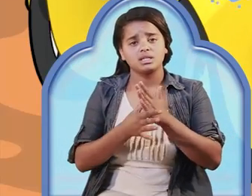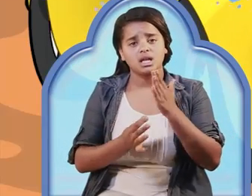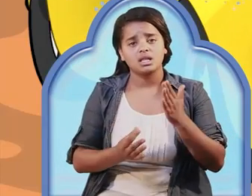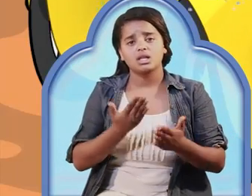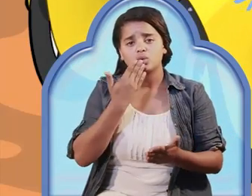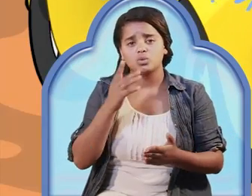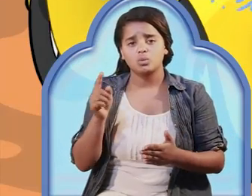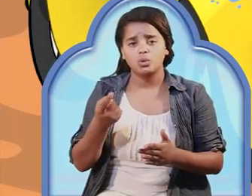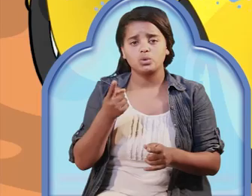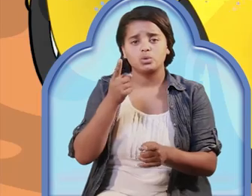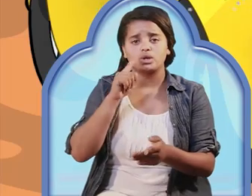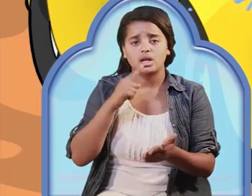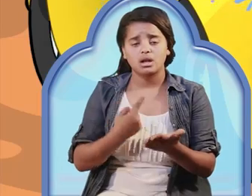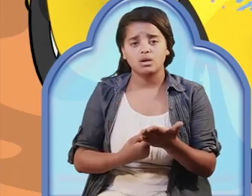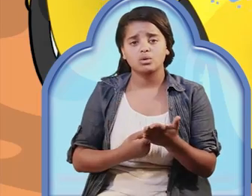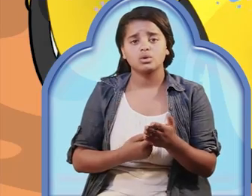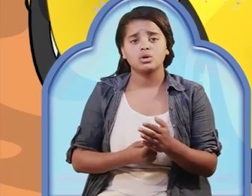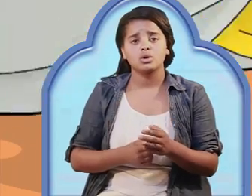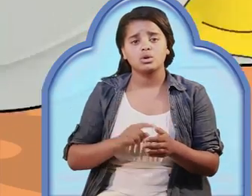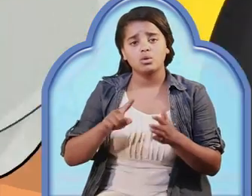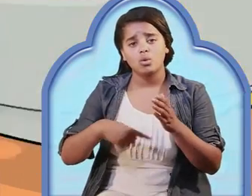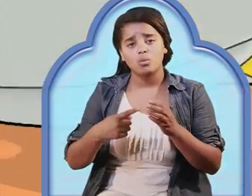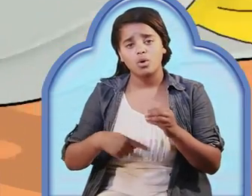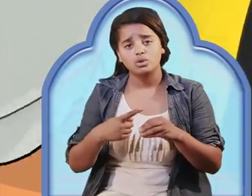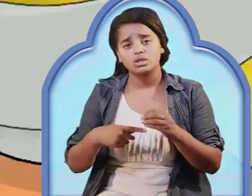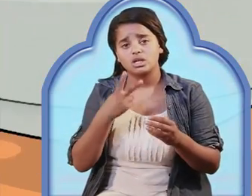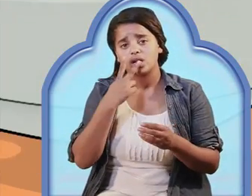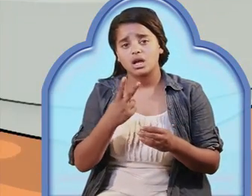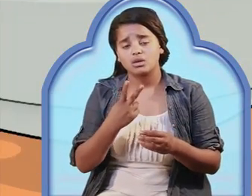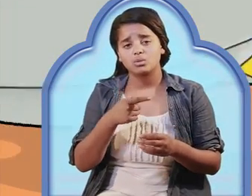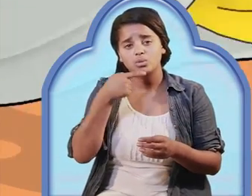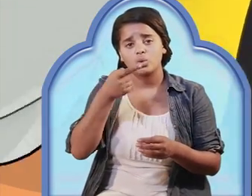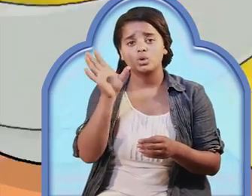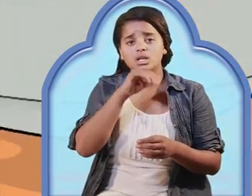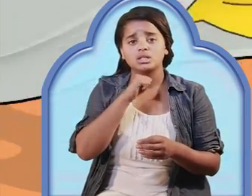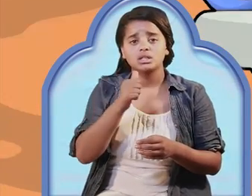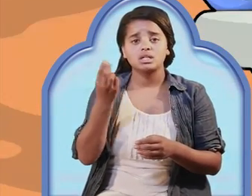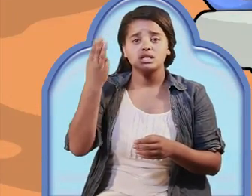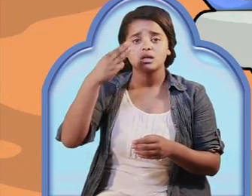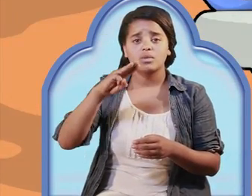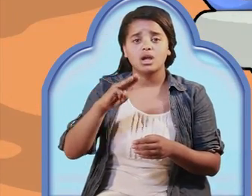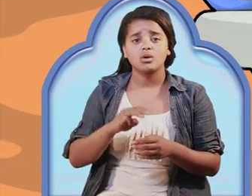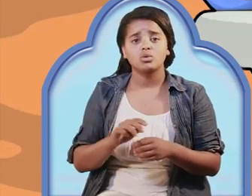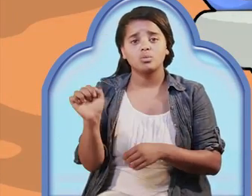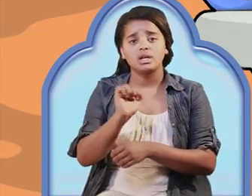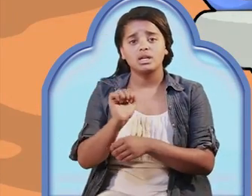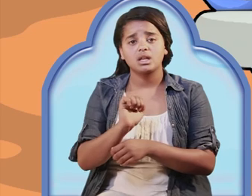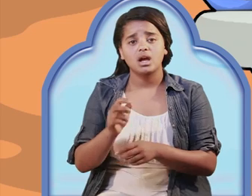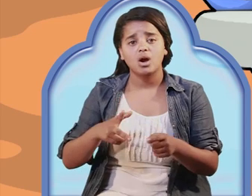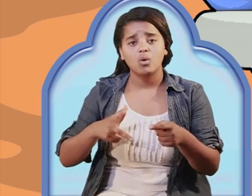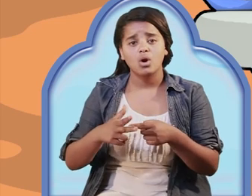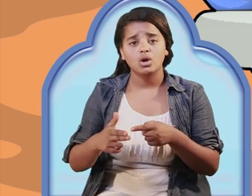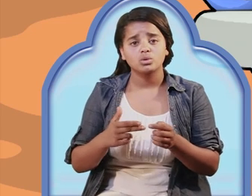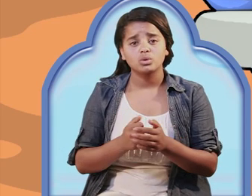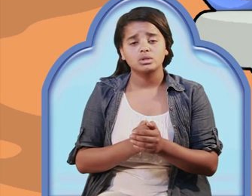يساتبك زيتيت رومونون يارقاقاتك غموتشين يايو بلو سايچرس سماياو